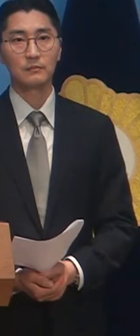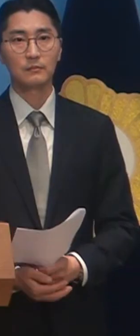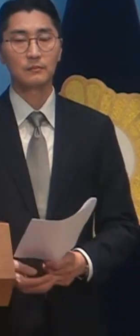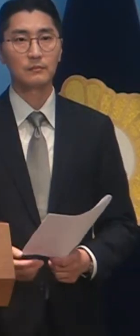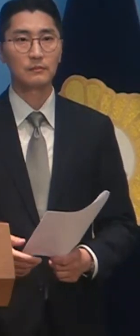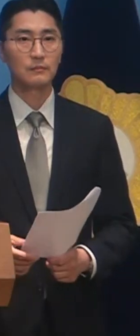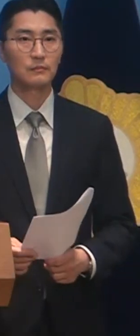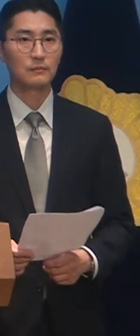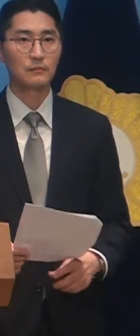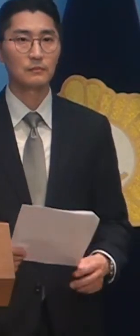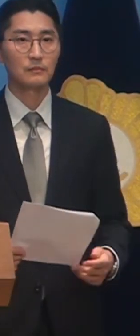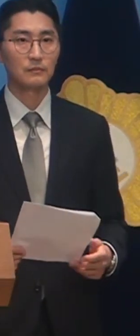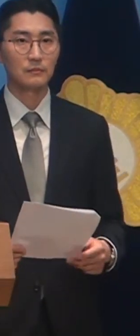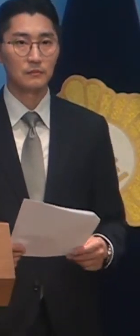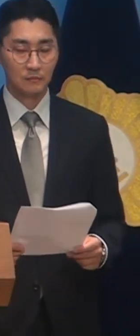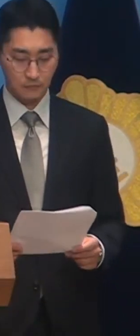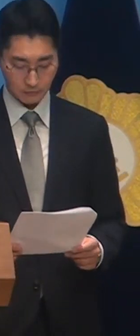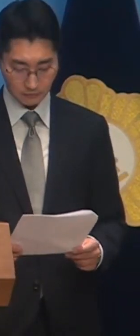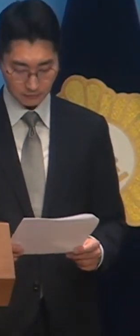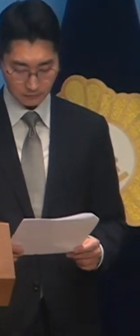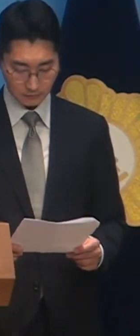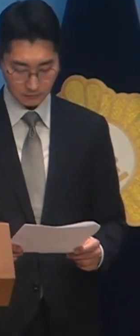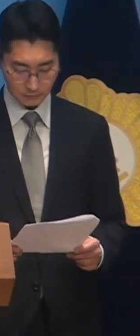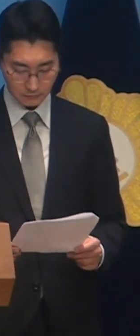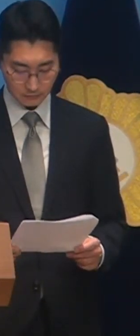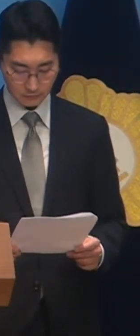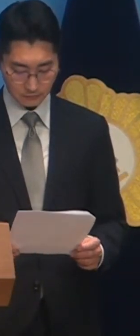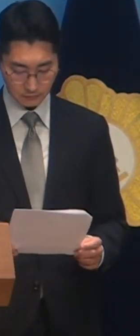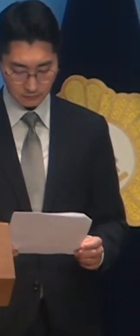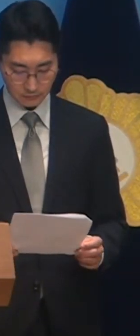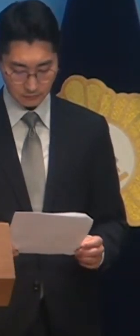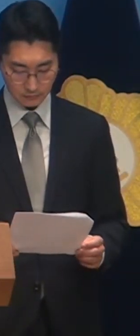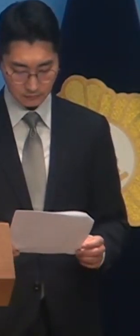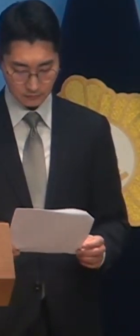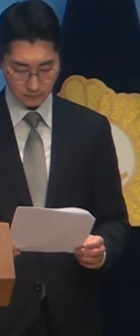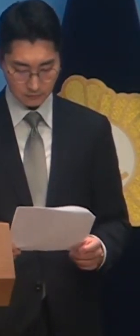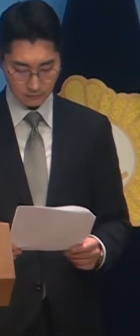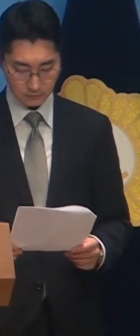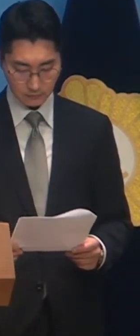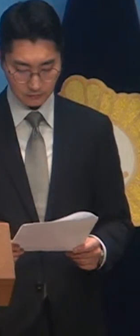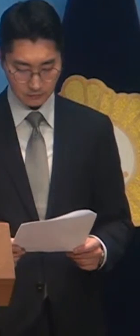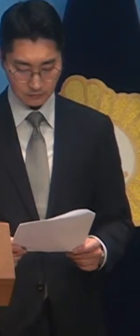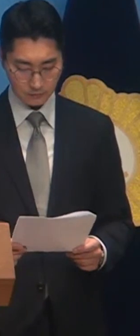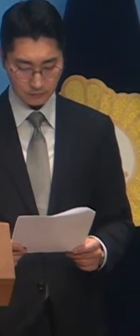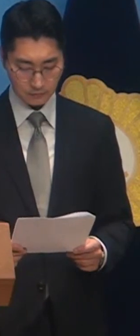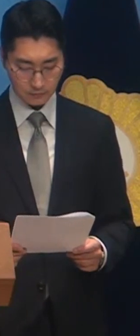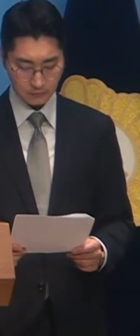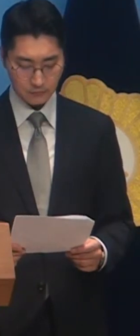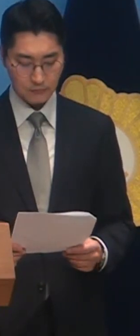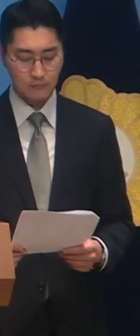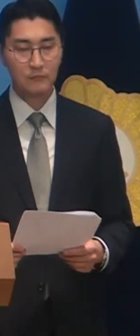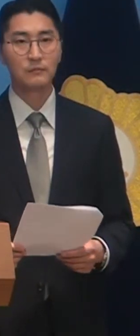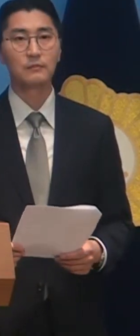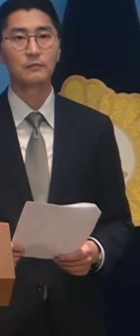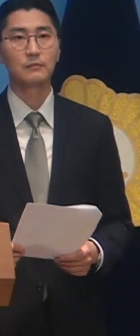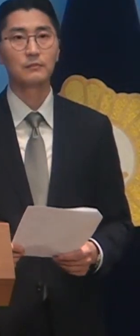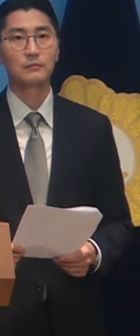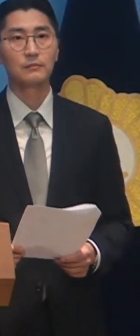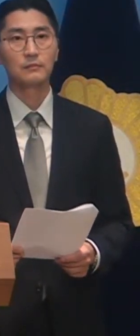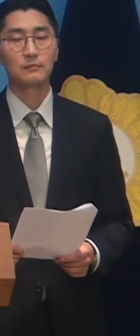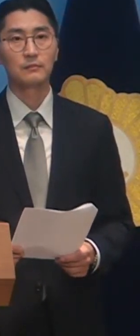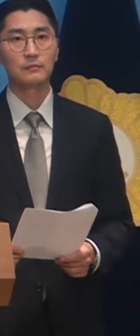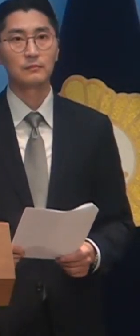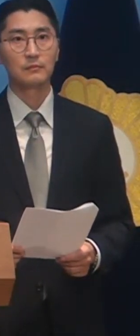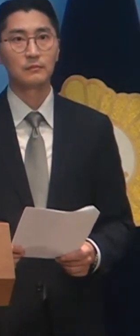중수청, 공소청 등 애매한 기관이 난립하면 범죄 대응은 더 느려지고 혼란스러워지며 국민들께